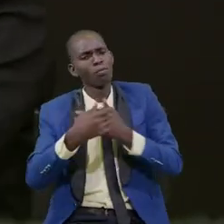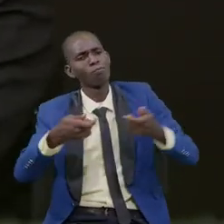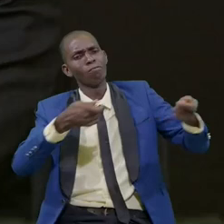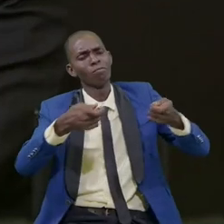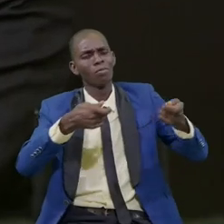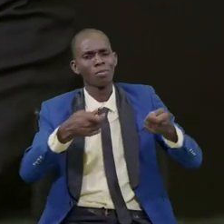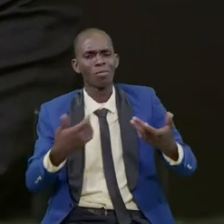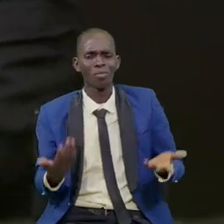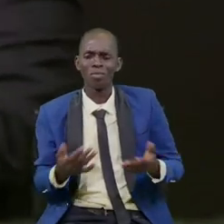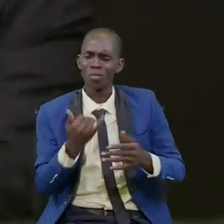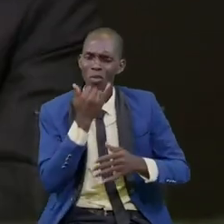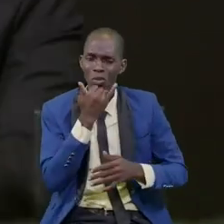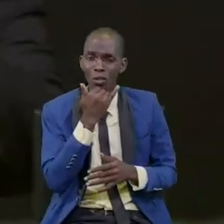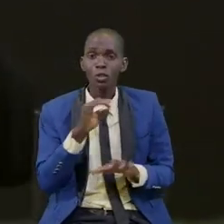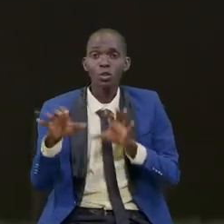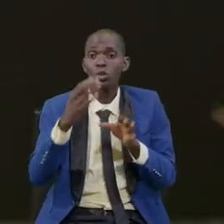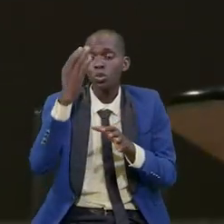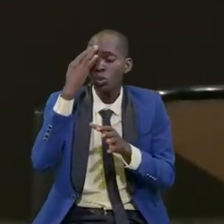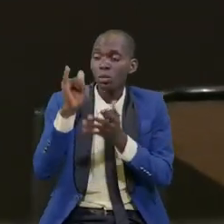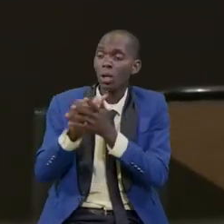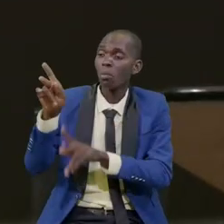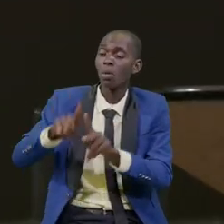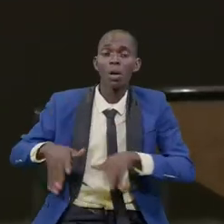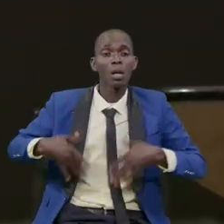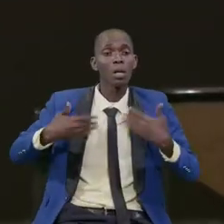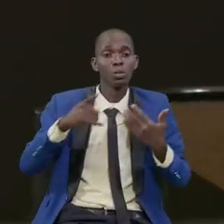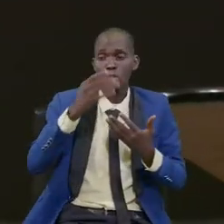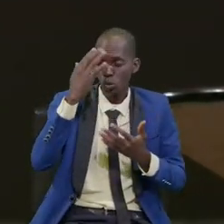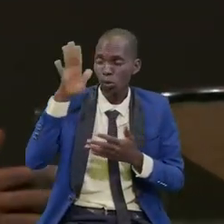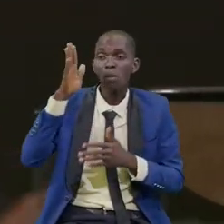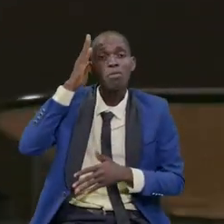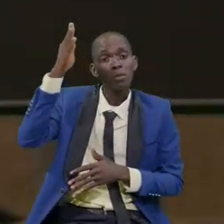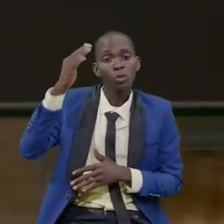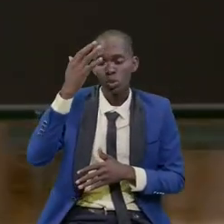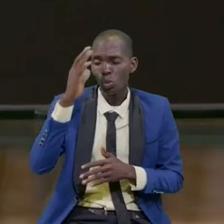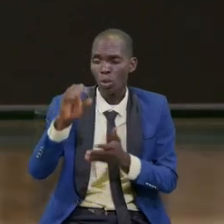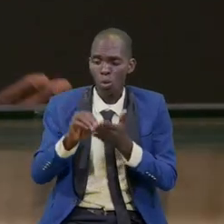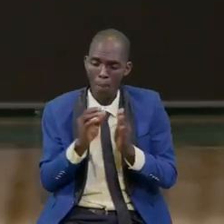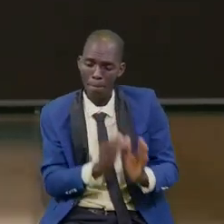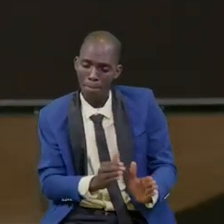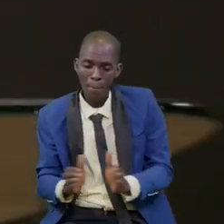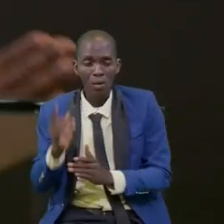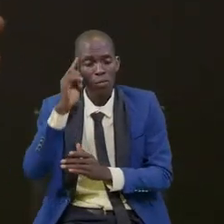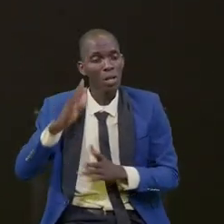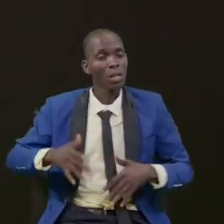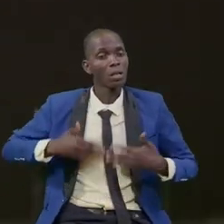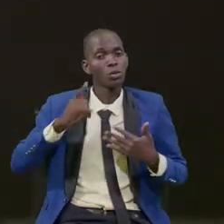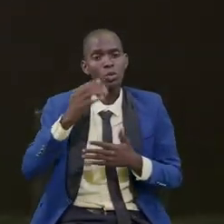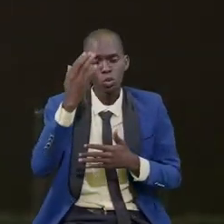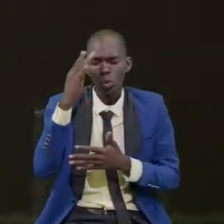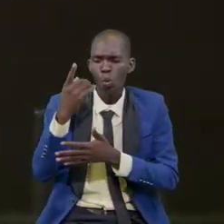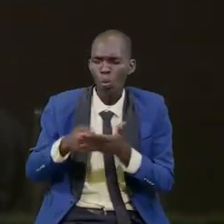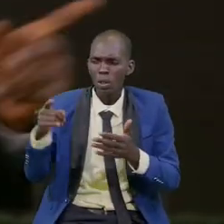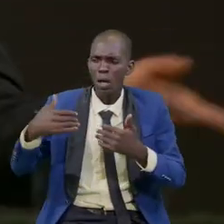vie? Est-ce que vous savez là où ils veulent aller? Est-ce que vous connaissez leur projet pour le jour? Est-ce que vous connaissez leur consécration et